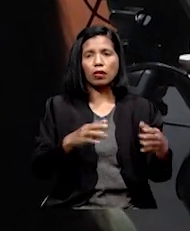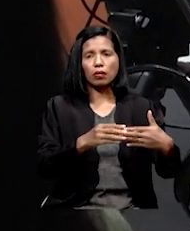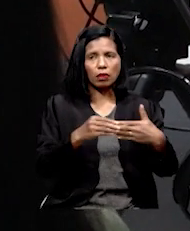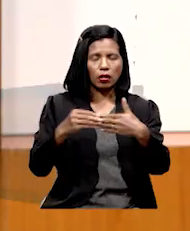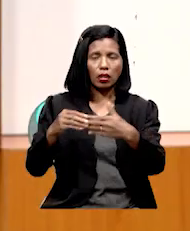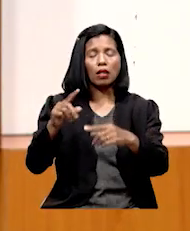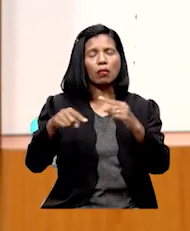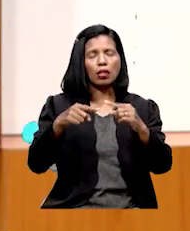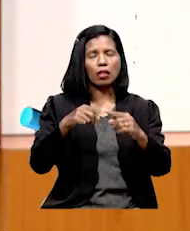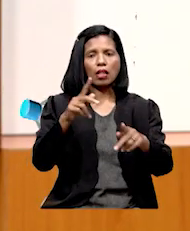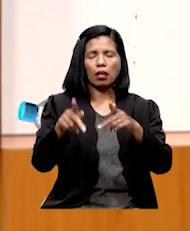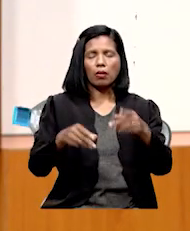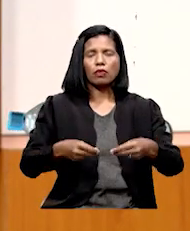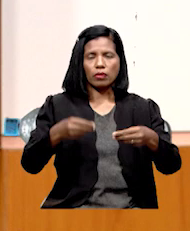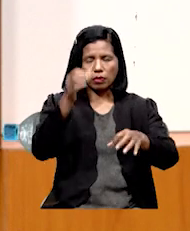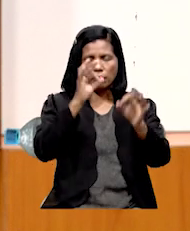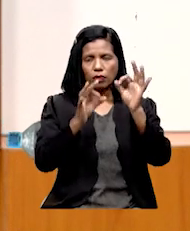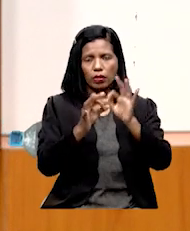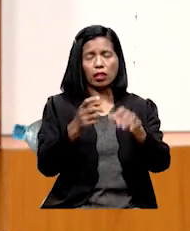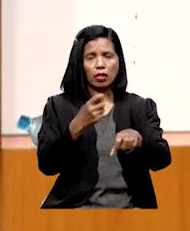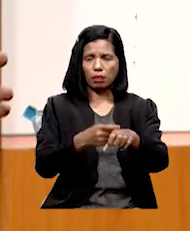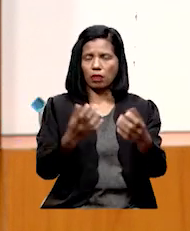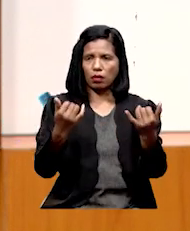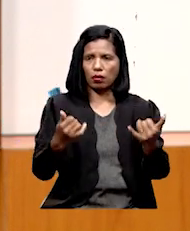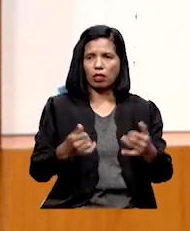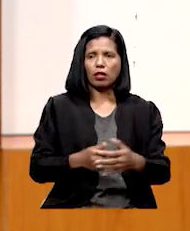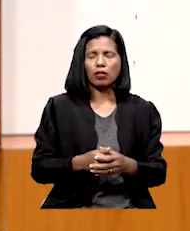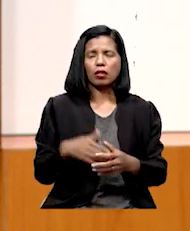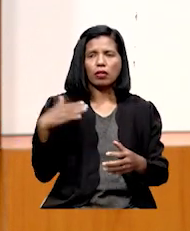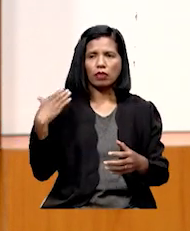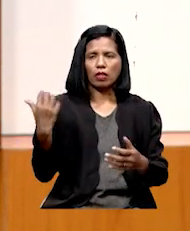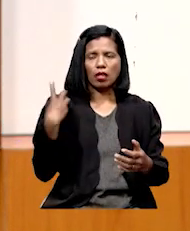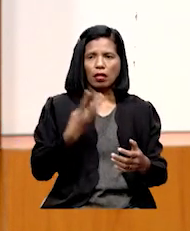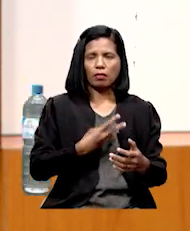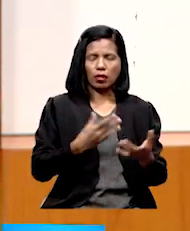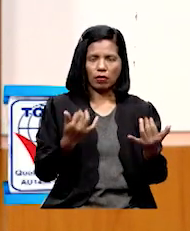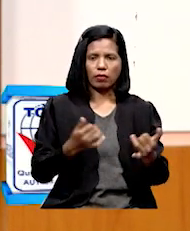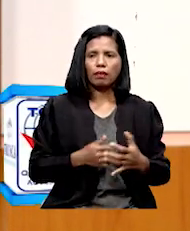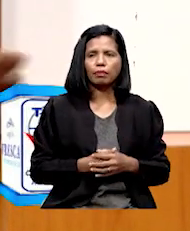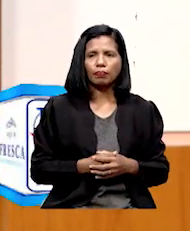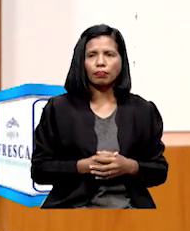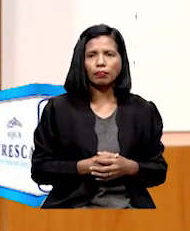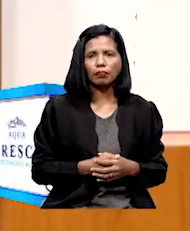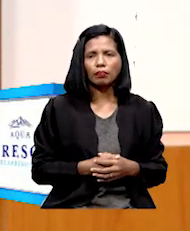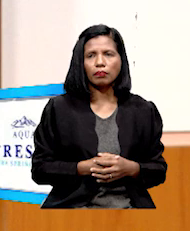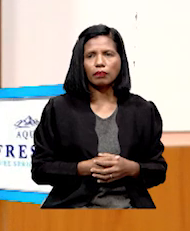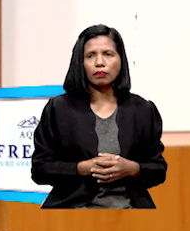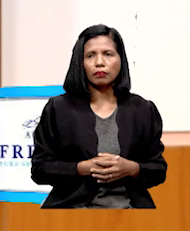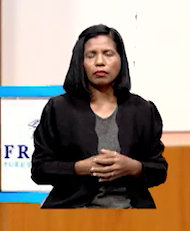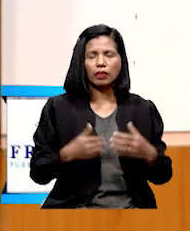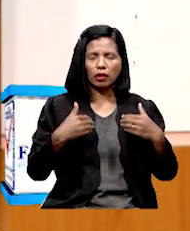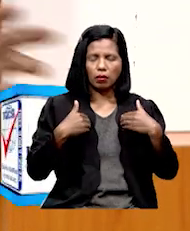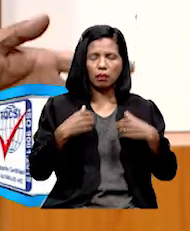dene krusial temes ba geração da amniane nebe iha mos